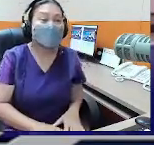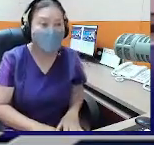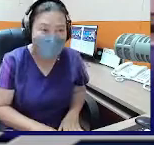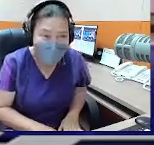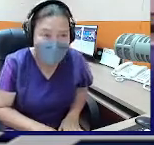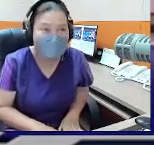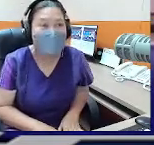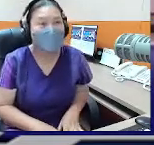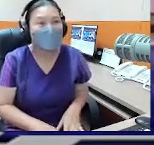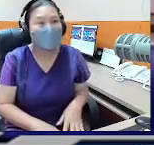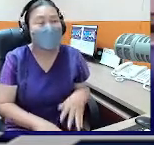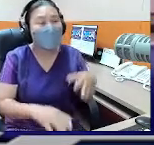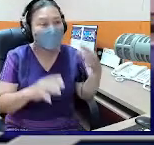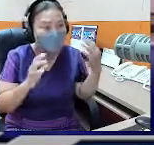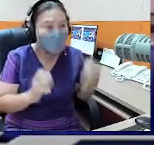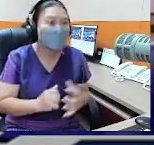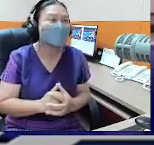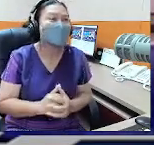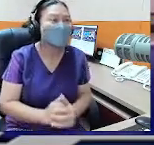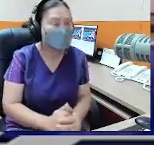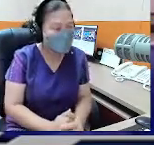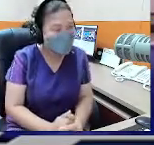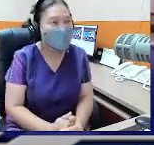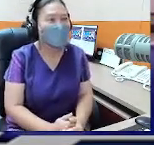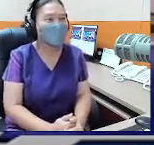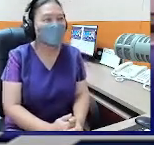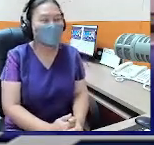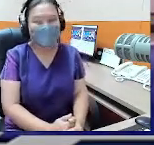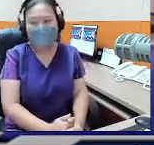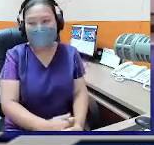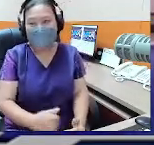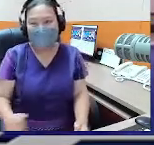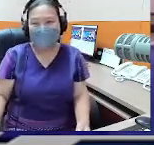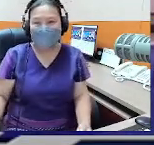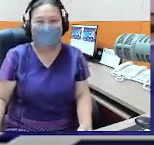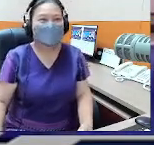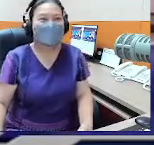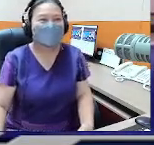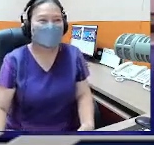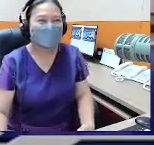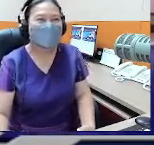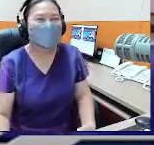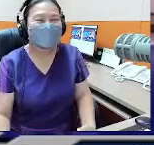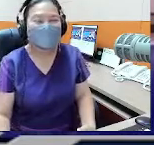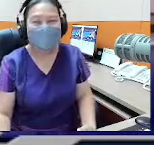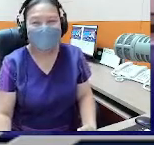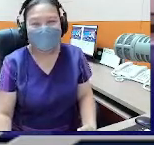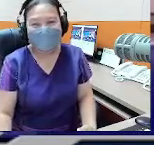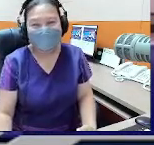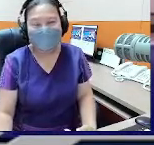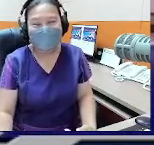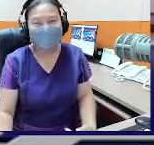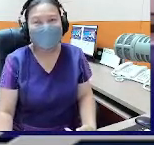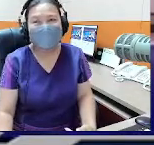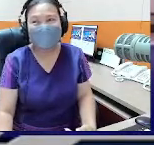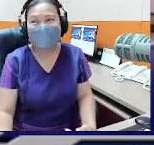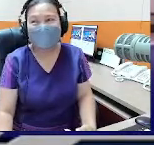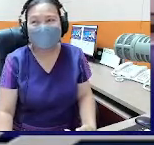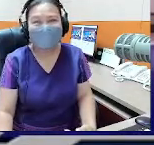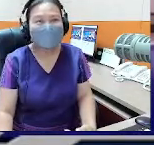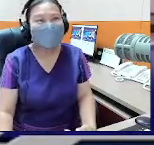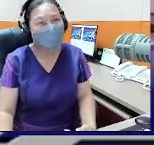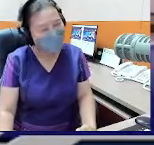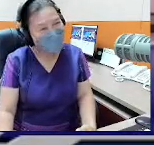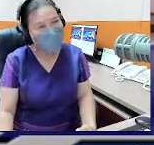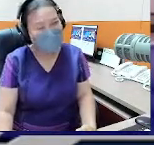จะไปรับบริการจากมหาวิทยาลัยสวนดุสิตเชิญค่ะ ค่ะให้อาจารย์พันก่อน ก็ฝากในส่วนของการ